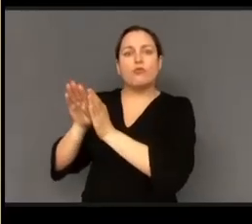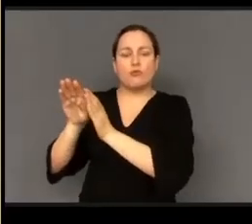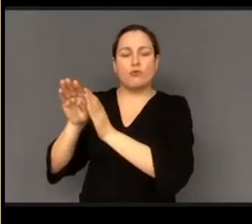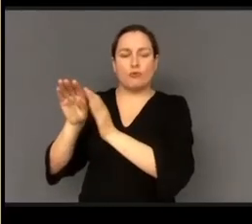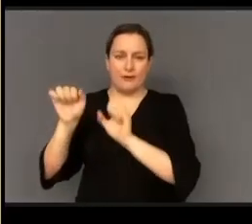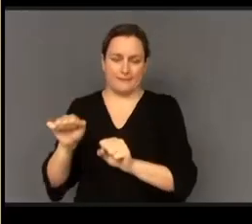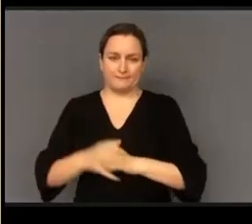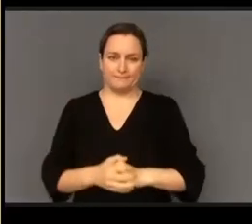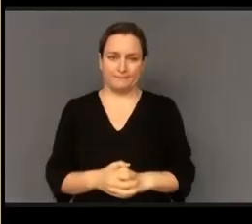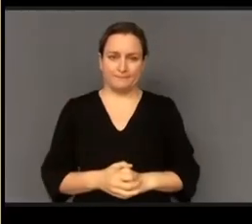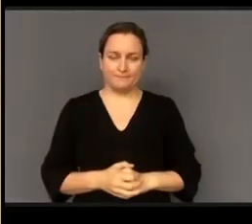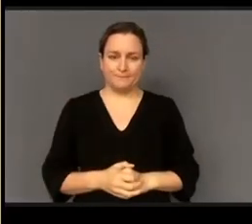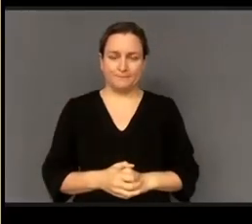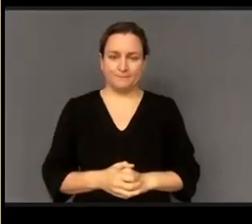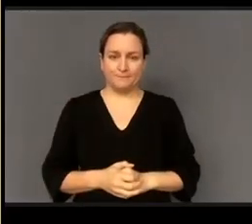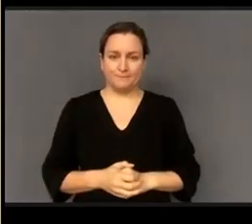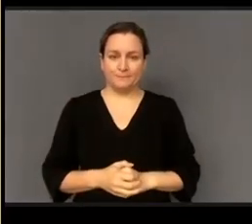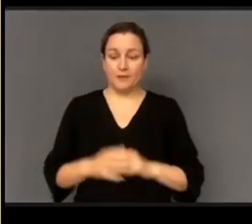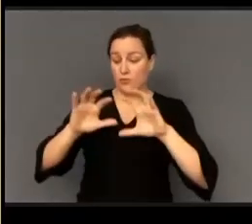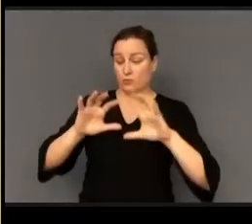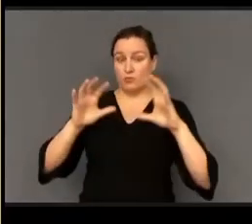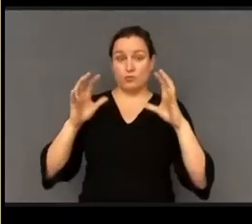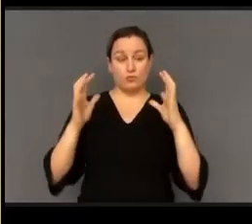de croissance pour les gens du monde entier.